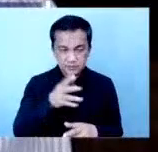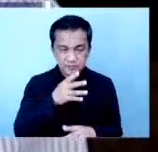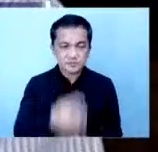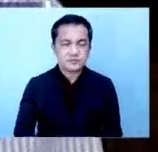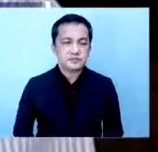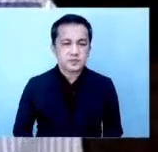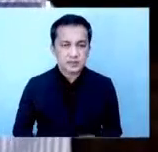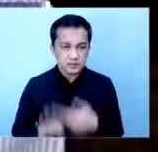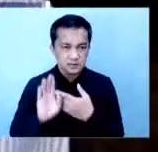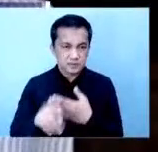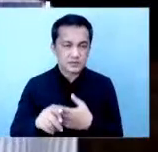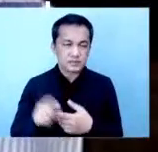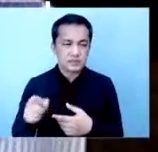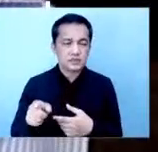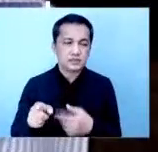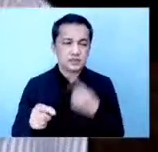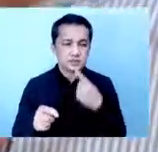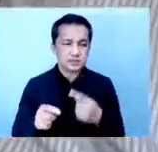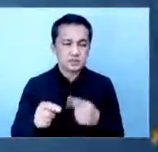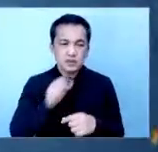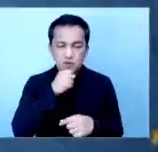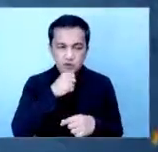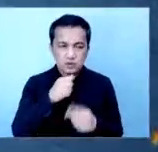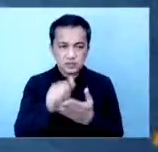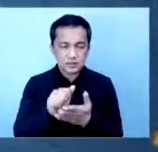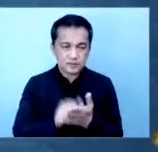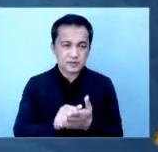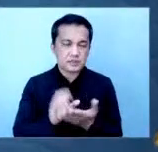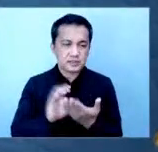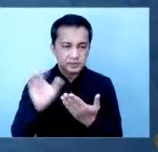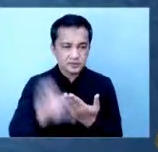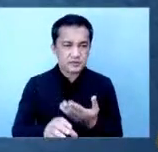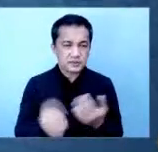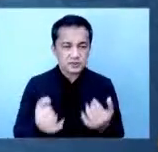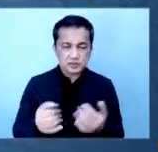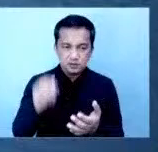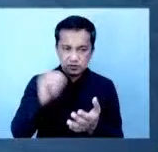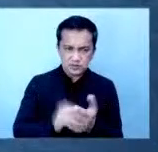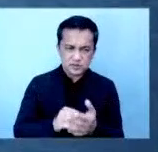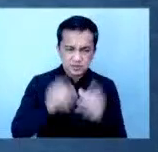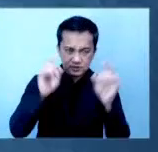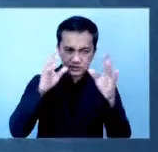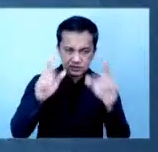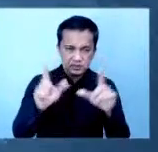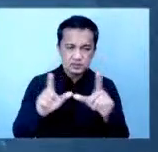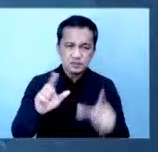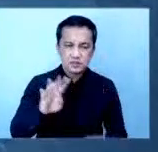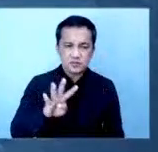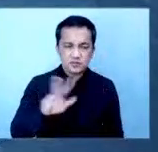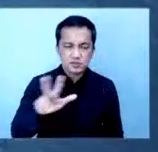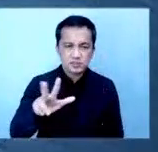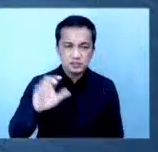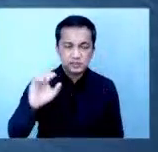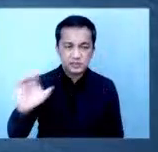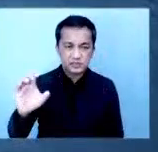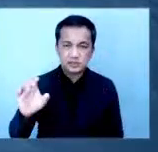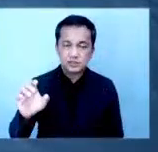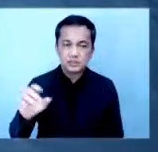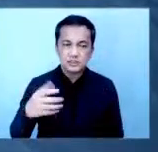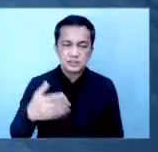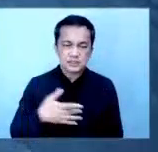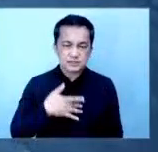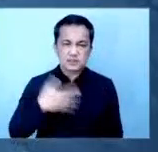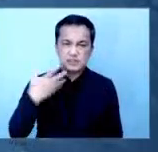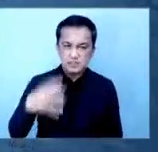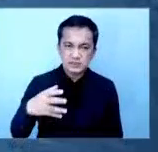ibalik natin gradually sa old academic calendar. Ngayong araw, naitala ang danger level na 43 degrees Celsius na heat index o damang init